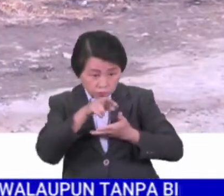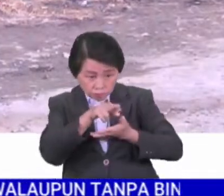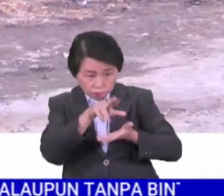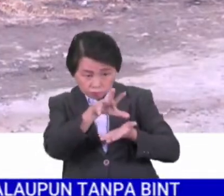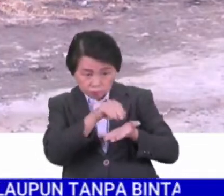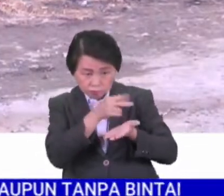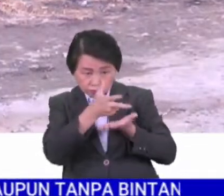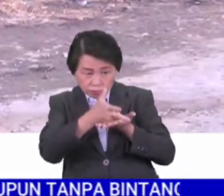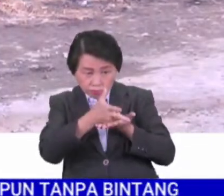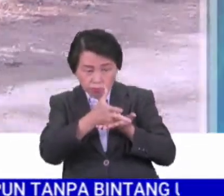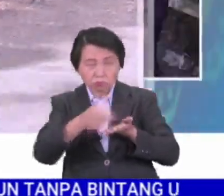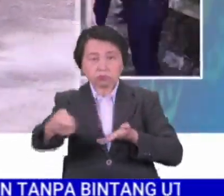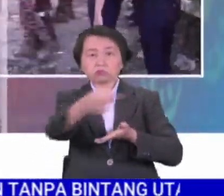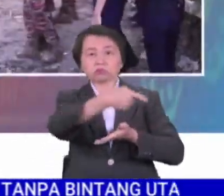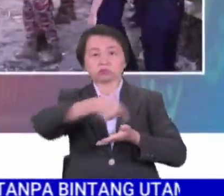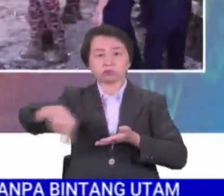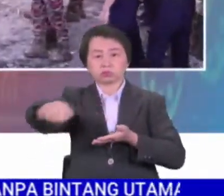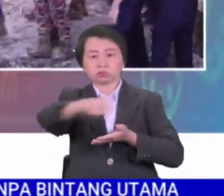mana suasana